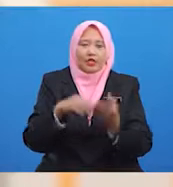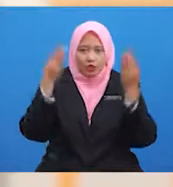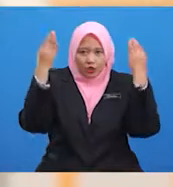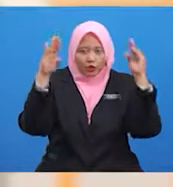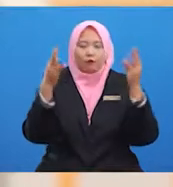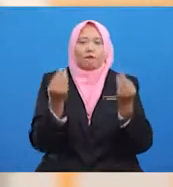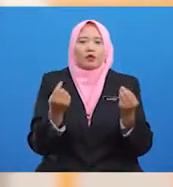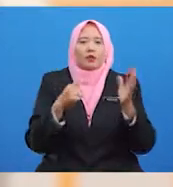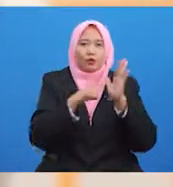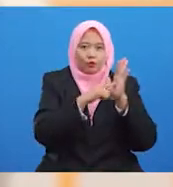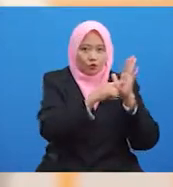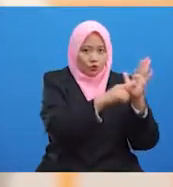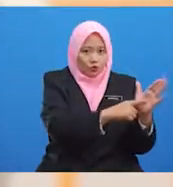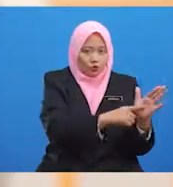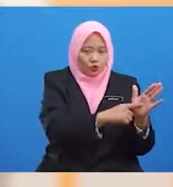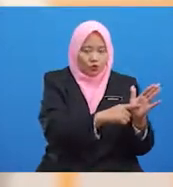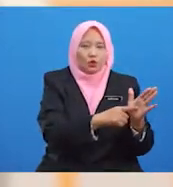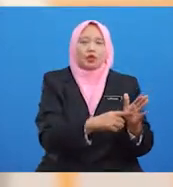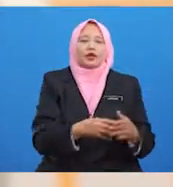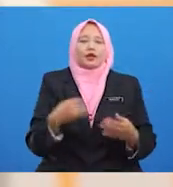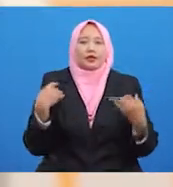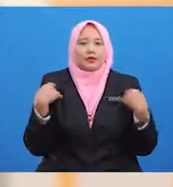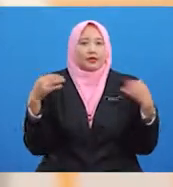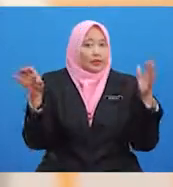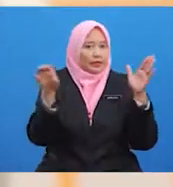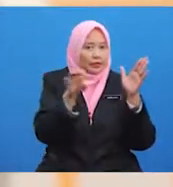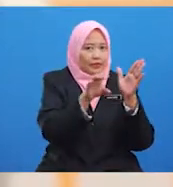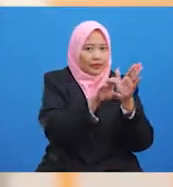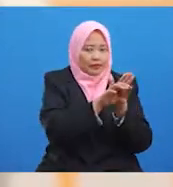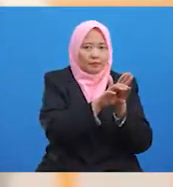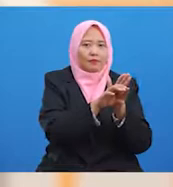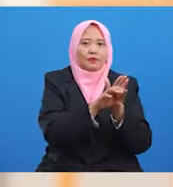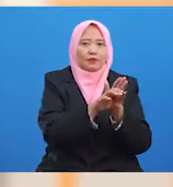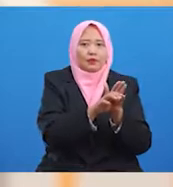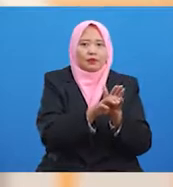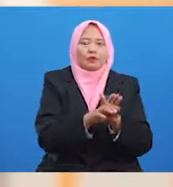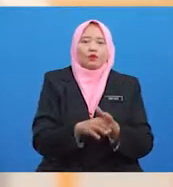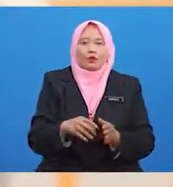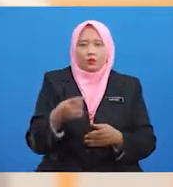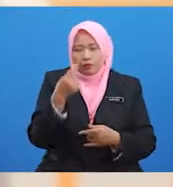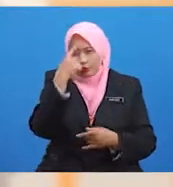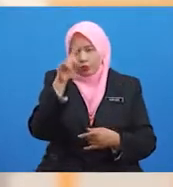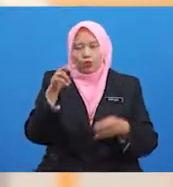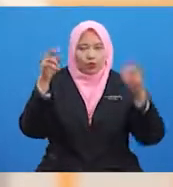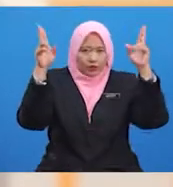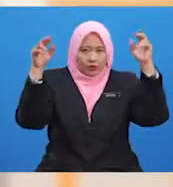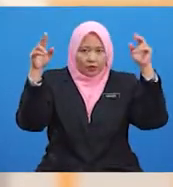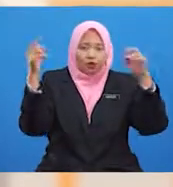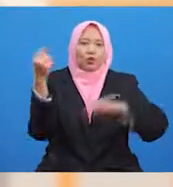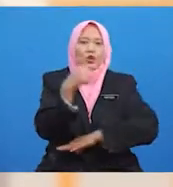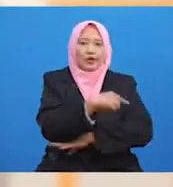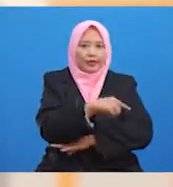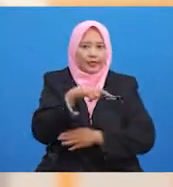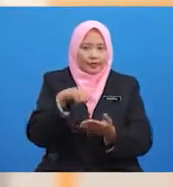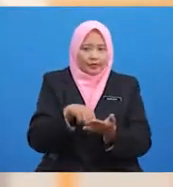menunjukkan beberapa keping gambar berkaitan topik kita pada hari ini dan cikgu ingin